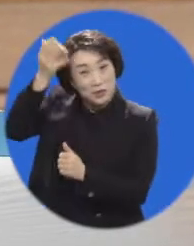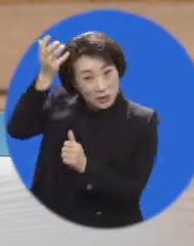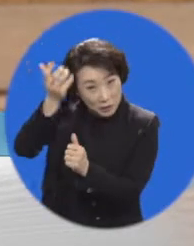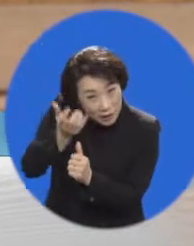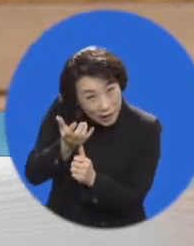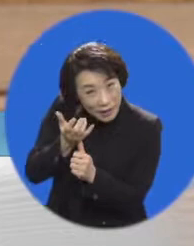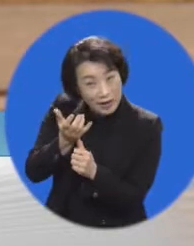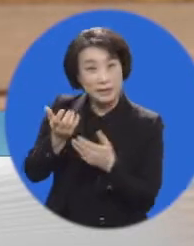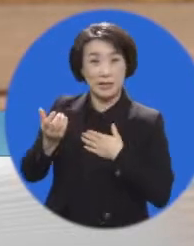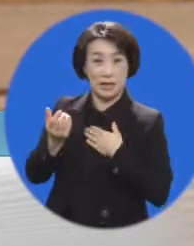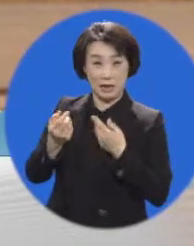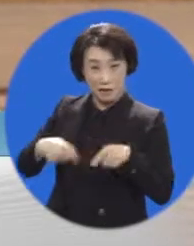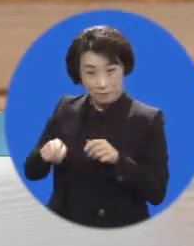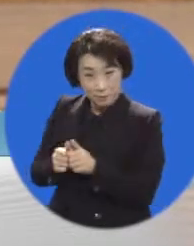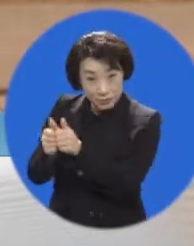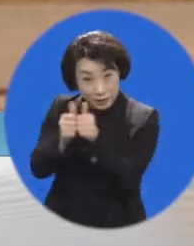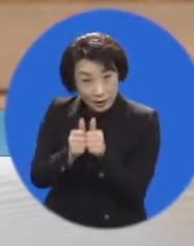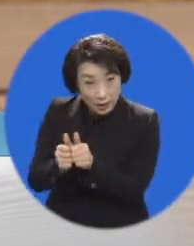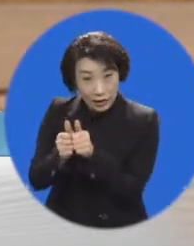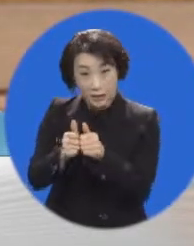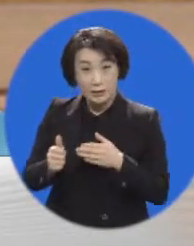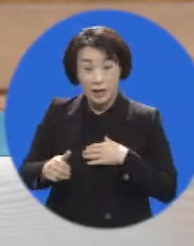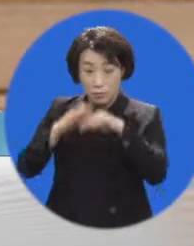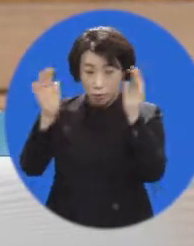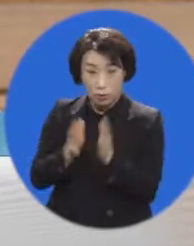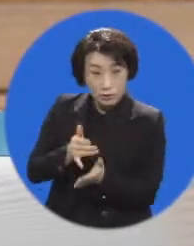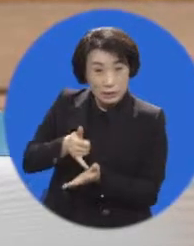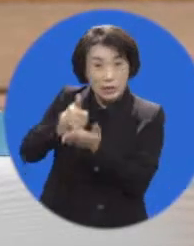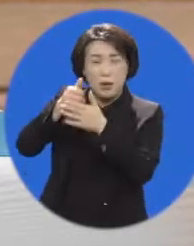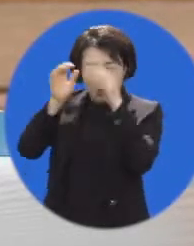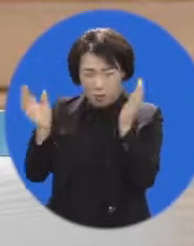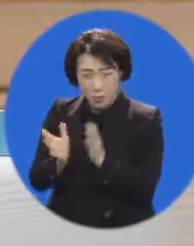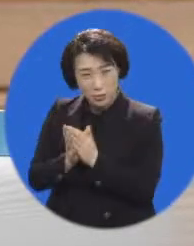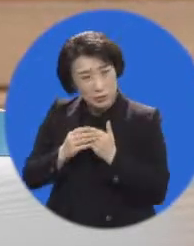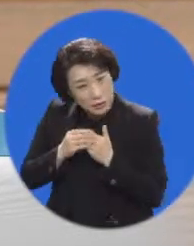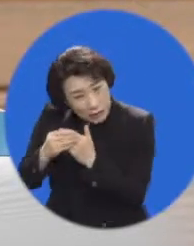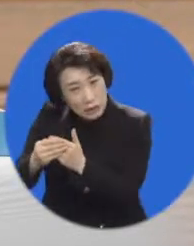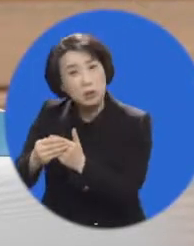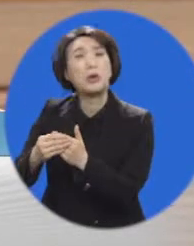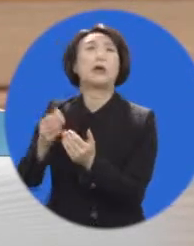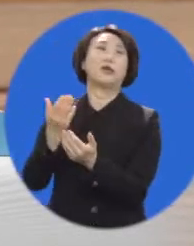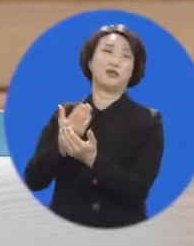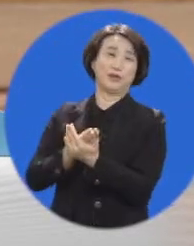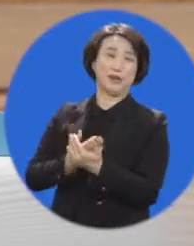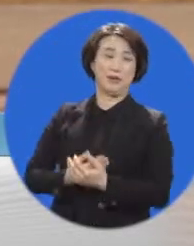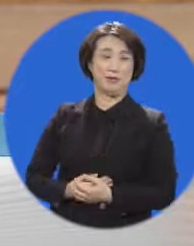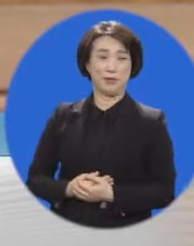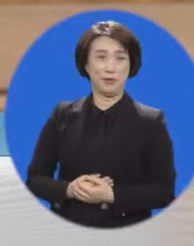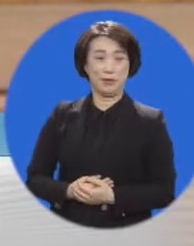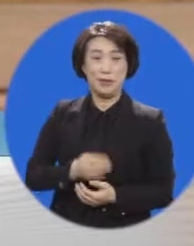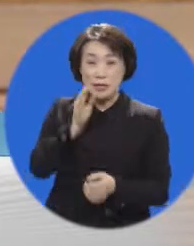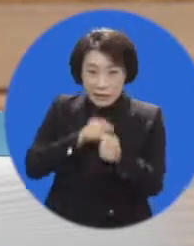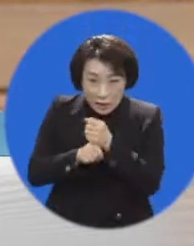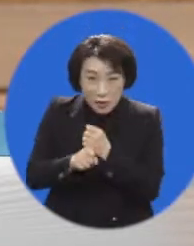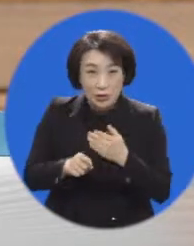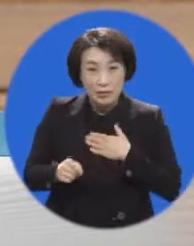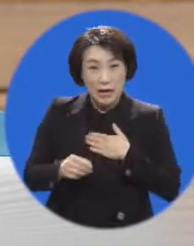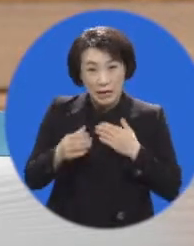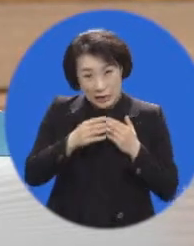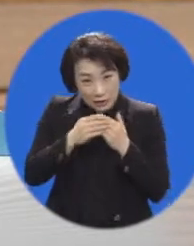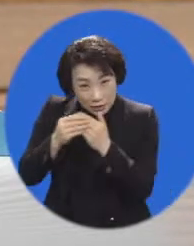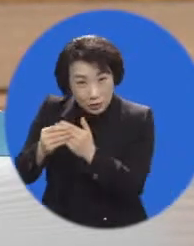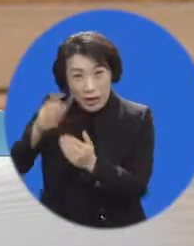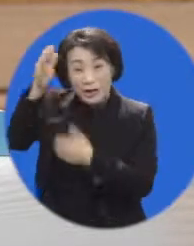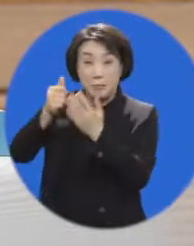안에서 내 모든 인격을 총동원해서 지배하시고 진리 가운데로